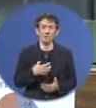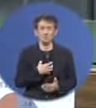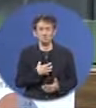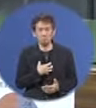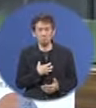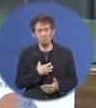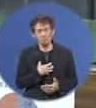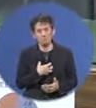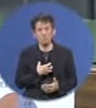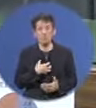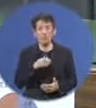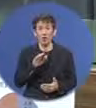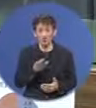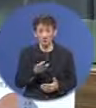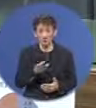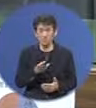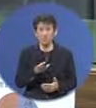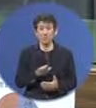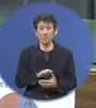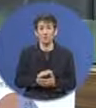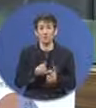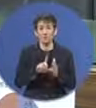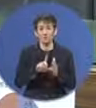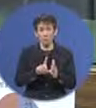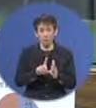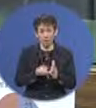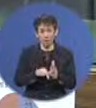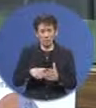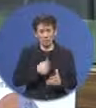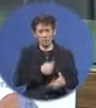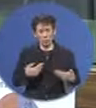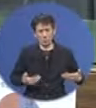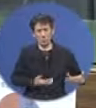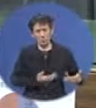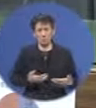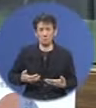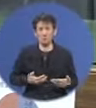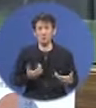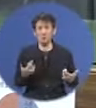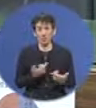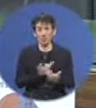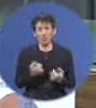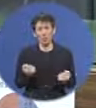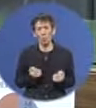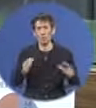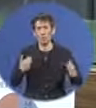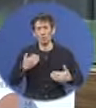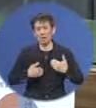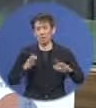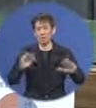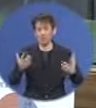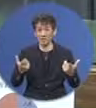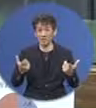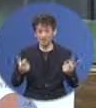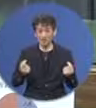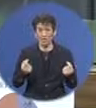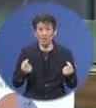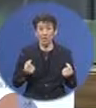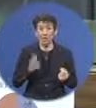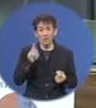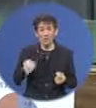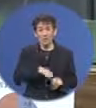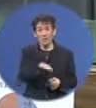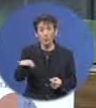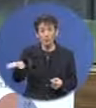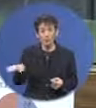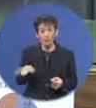を持てないとなんかこう我々の気持ちが揺らぎますよ ね、 そうですね、 で面白くないし、はい、でそういうことをちゃんと県民の皆さんにご